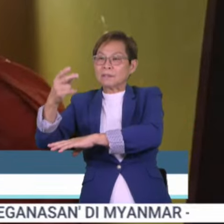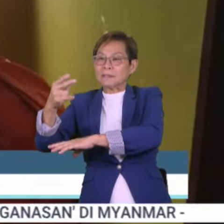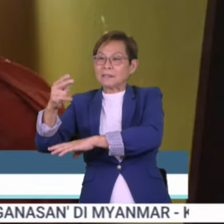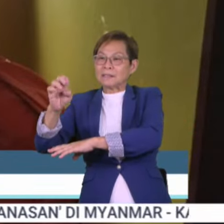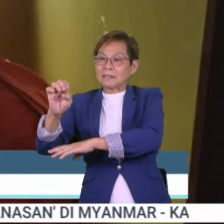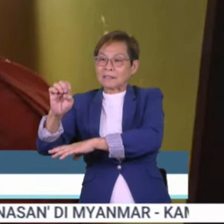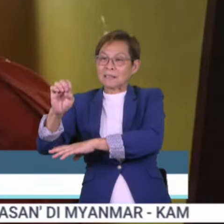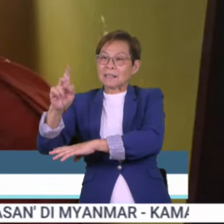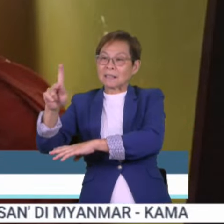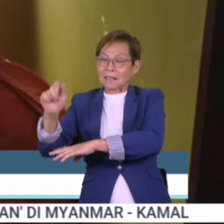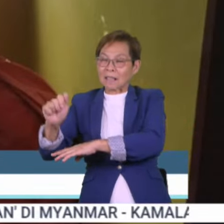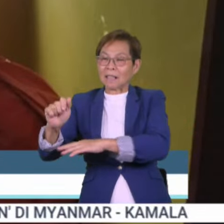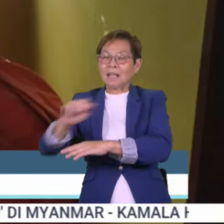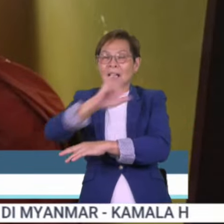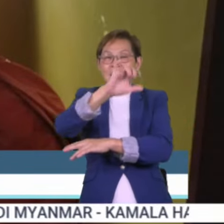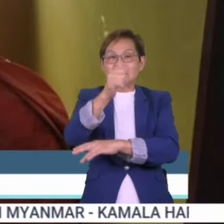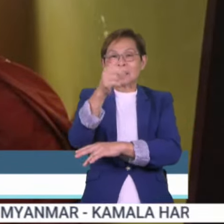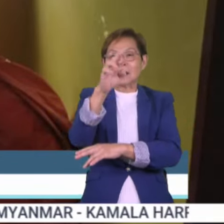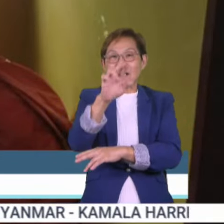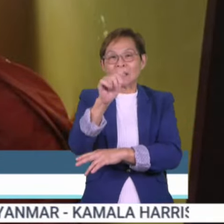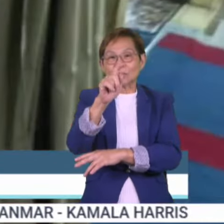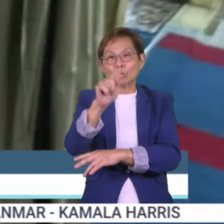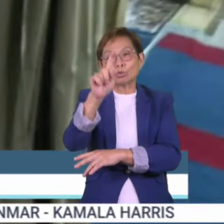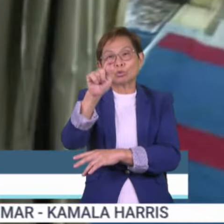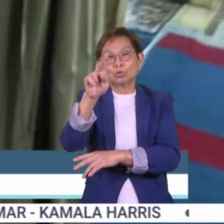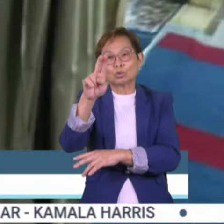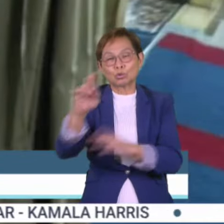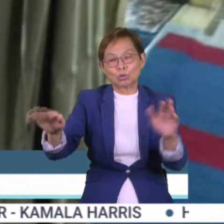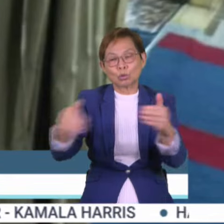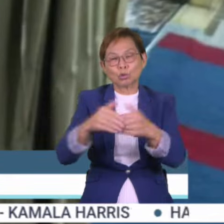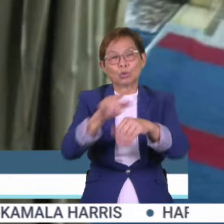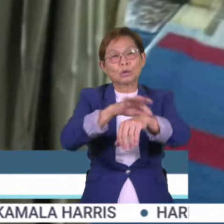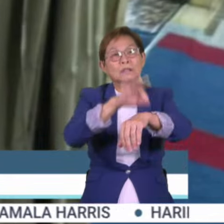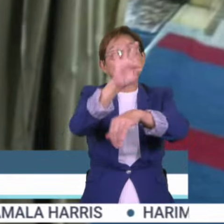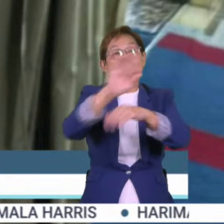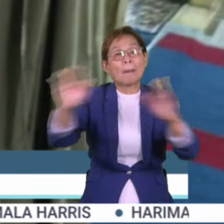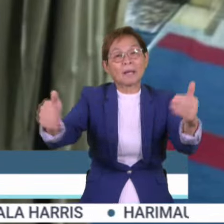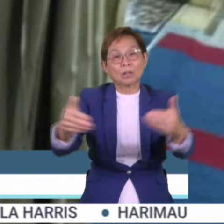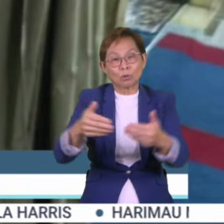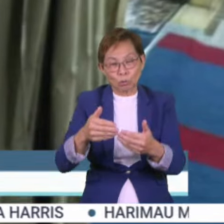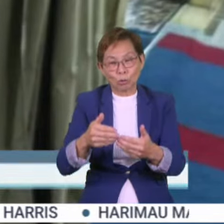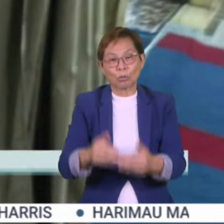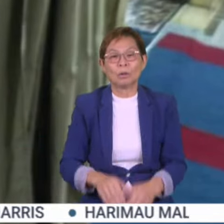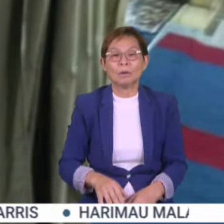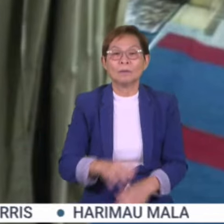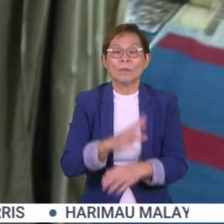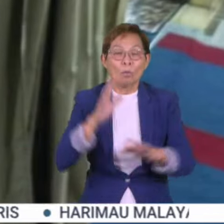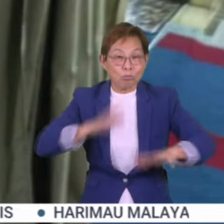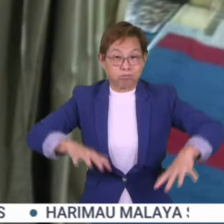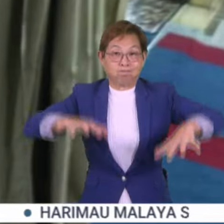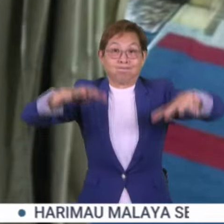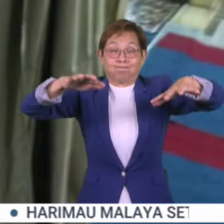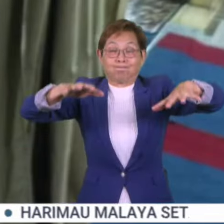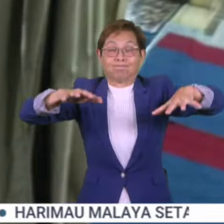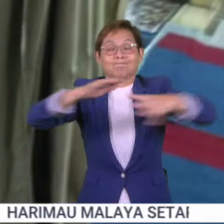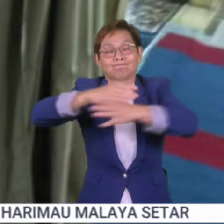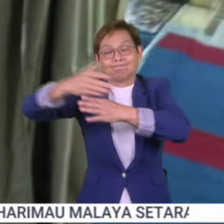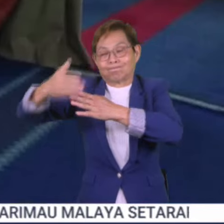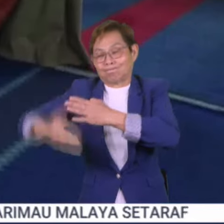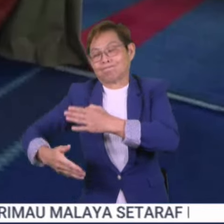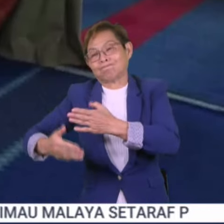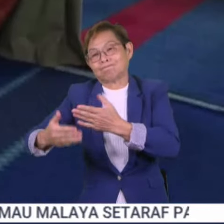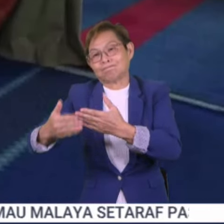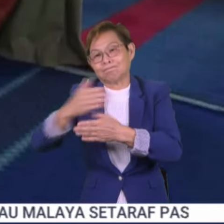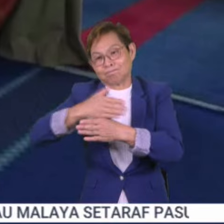telah ditutup 9 pagi kerja pembersihan di PPS dan kediaman penduduk yang dinaiki ai juga selesai